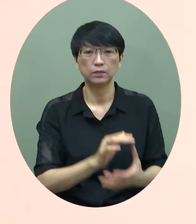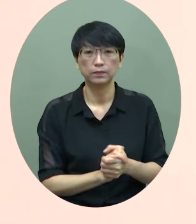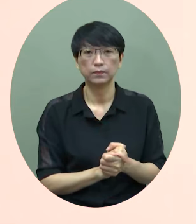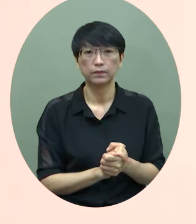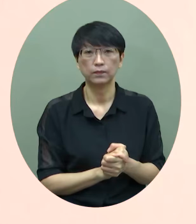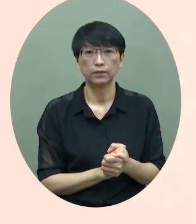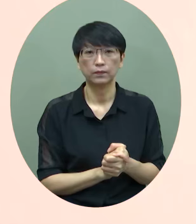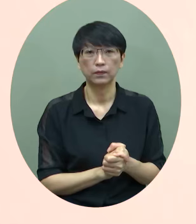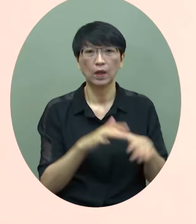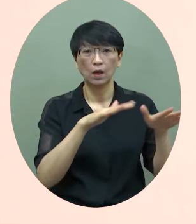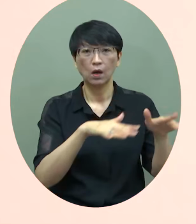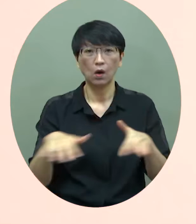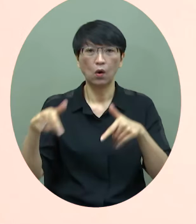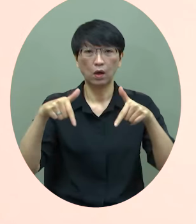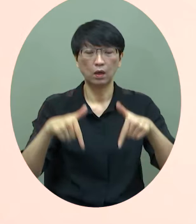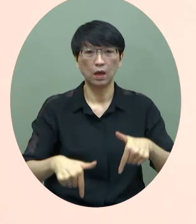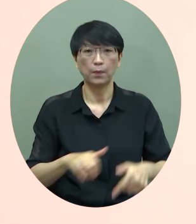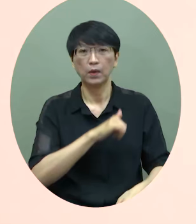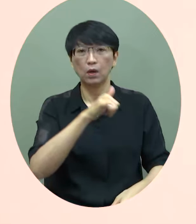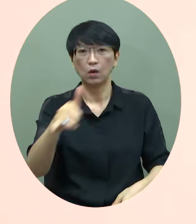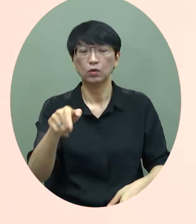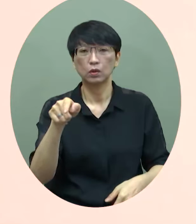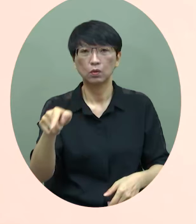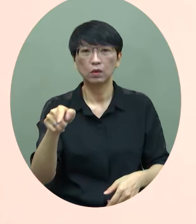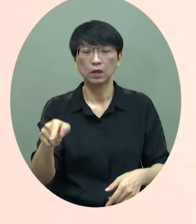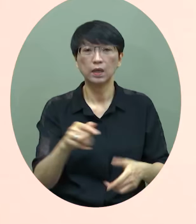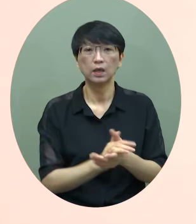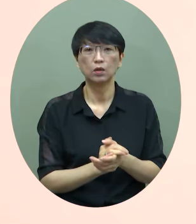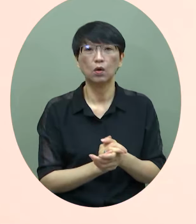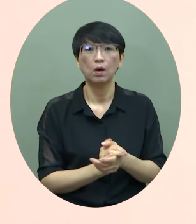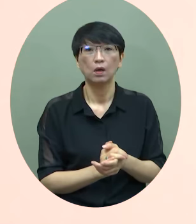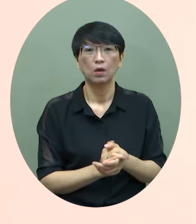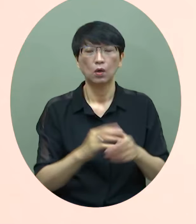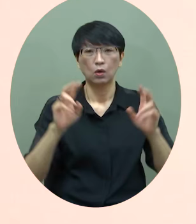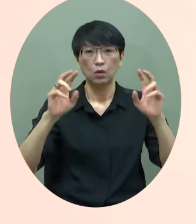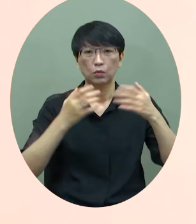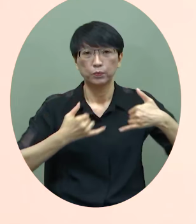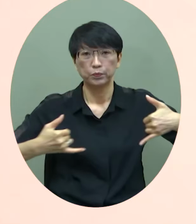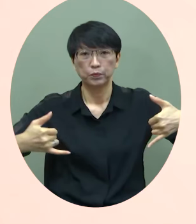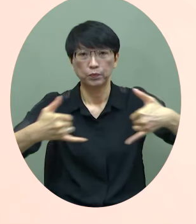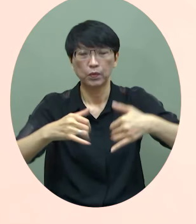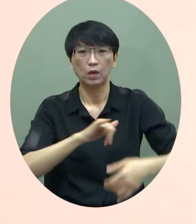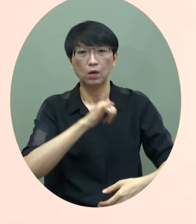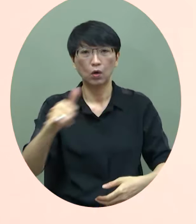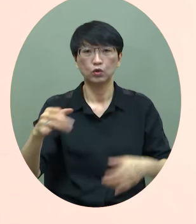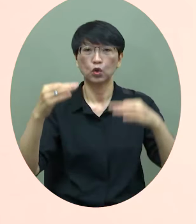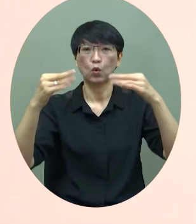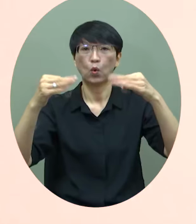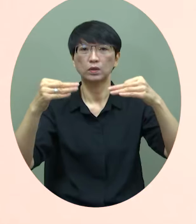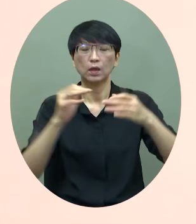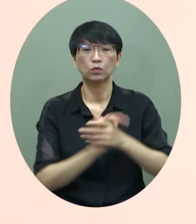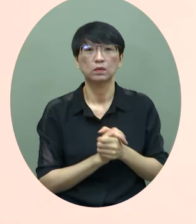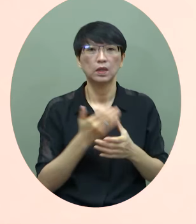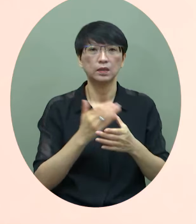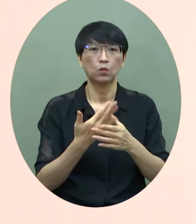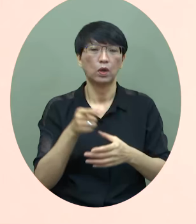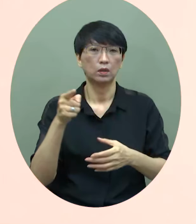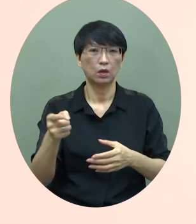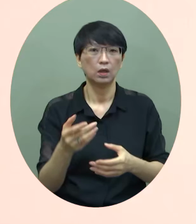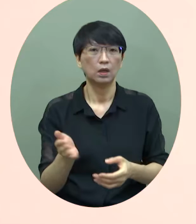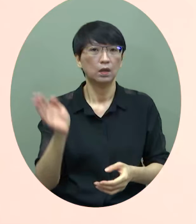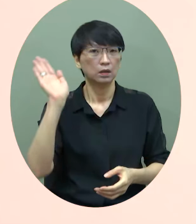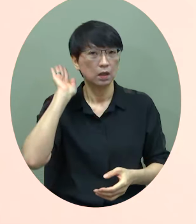由海南出席了博鳌論壇之後就去了廣州因為收